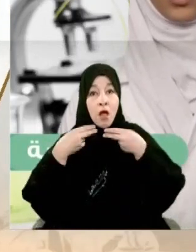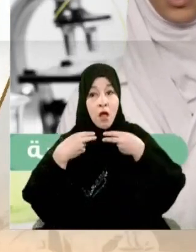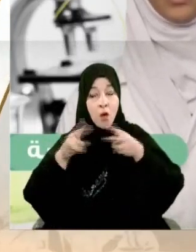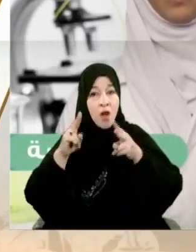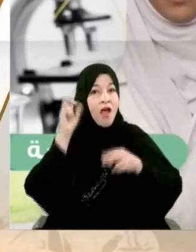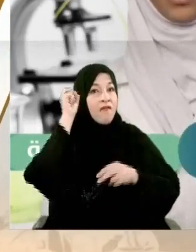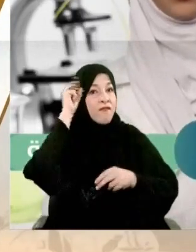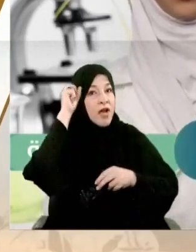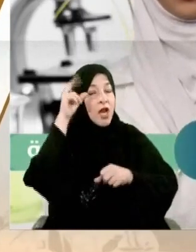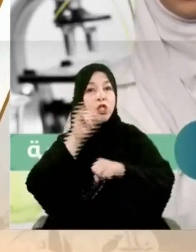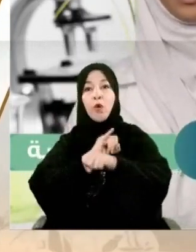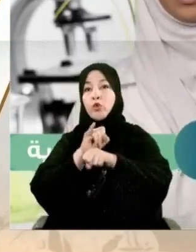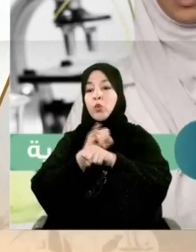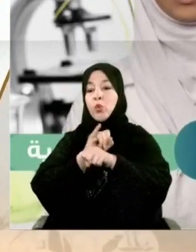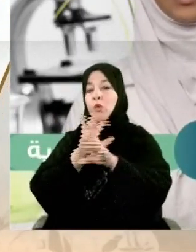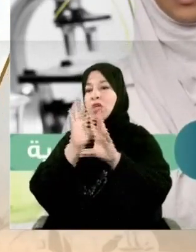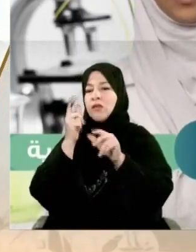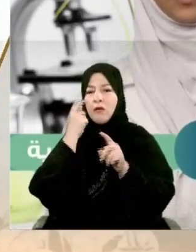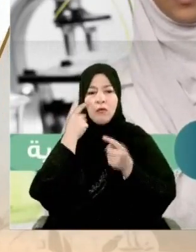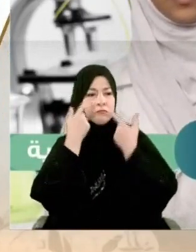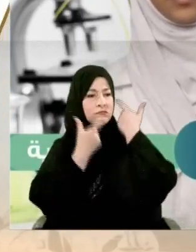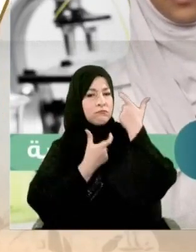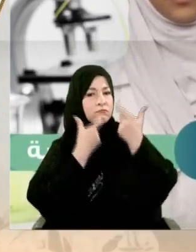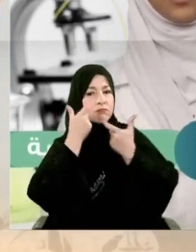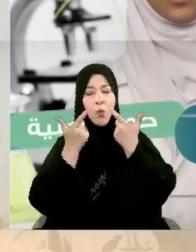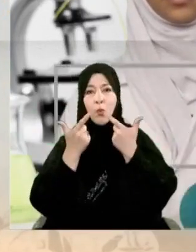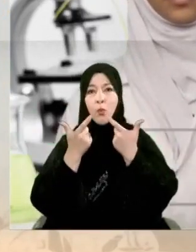أولا تم فكرة المشروع من خلال ملاحظتنا